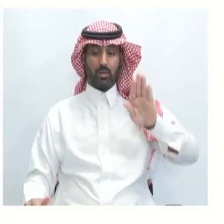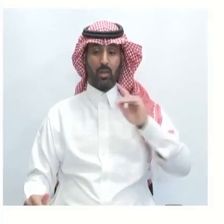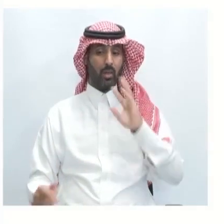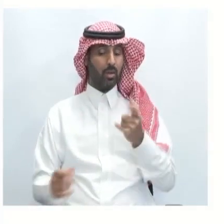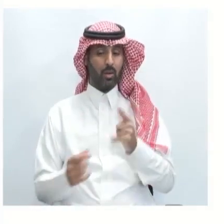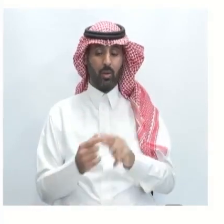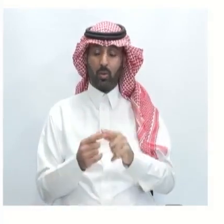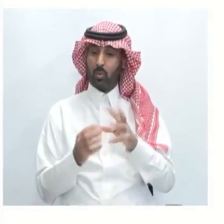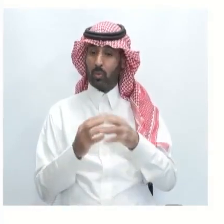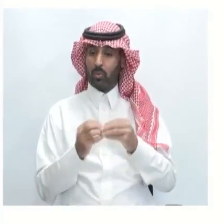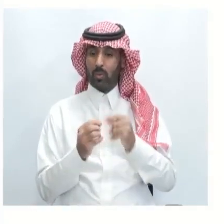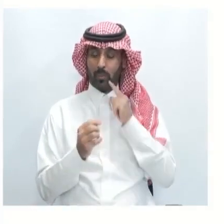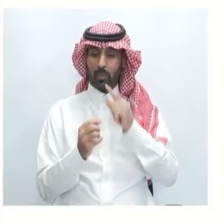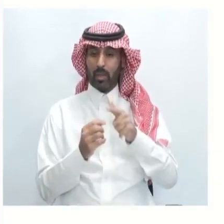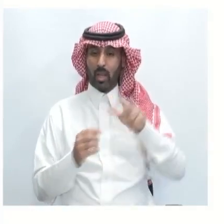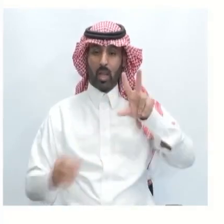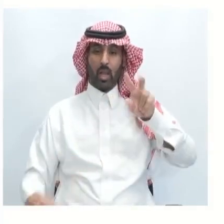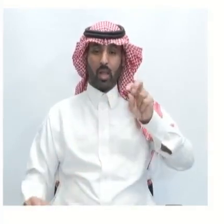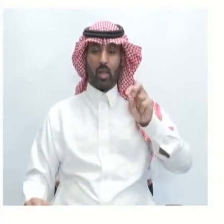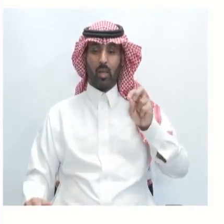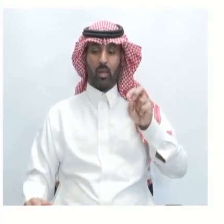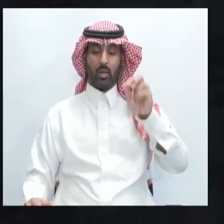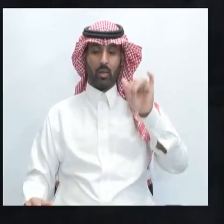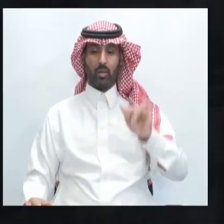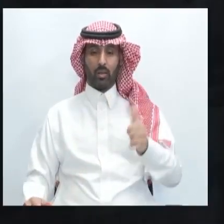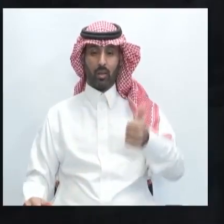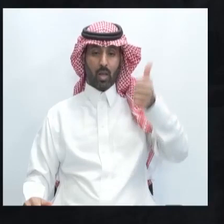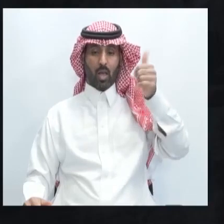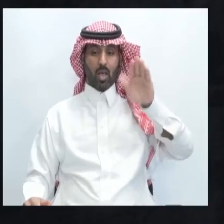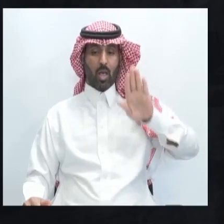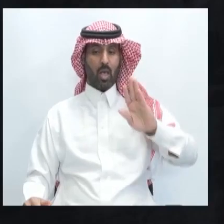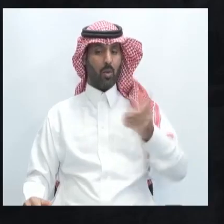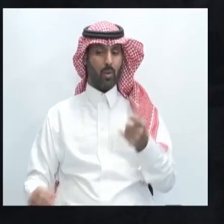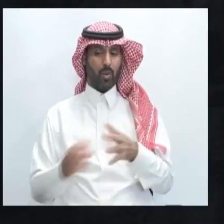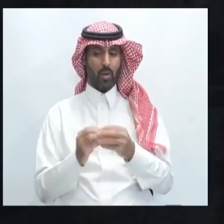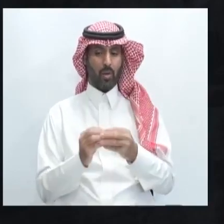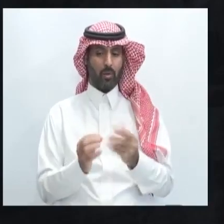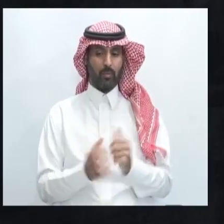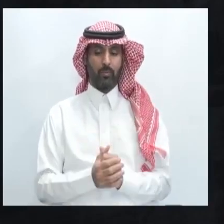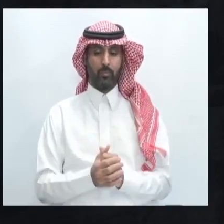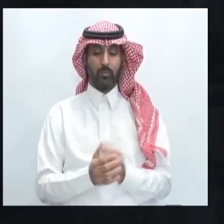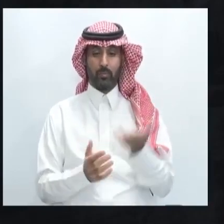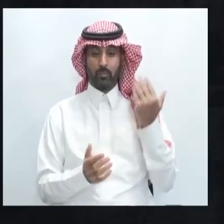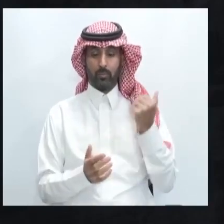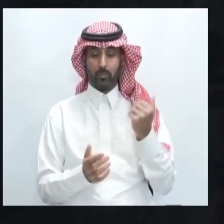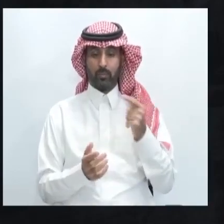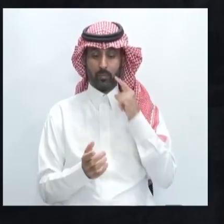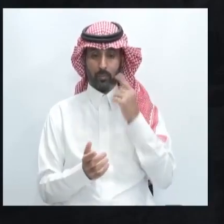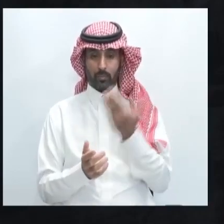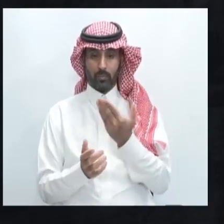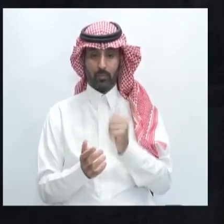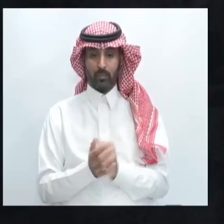ما هو المقصود بالقياس من يتذكر ما هو المقصود بالقياس قبل ان